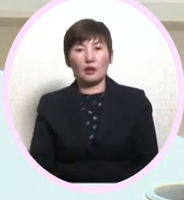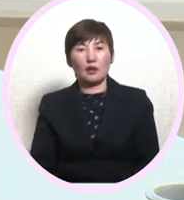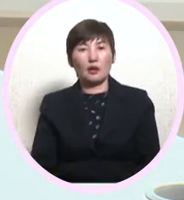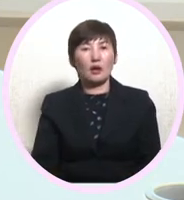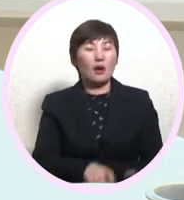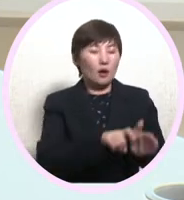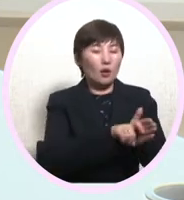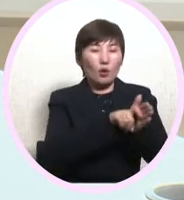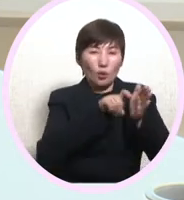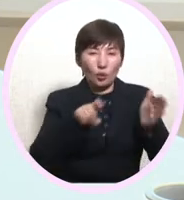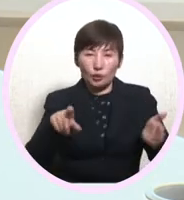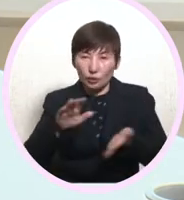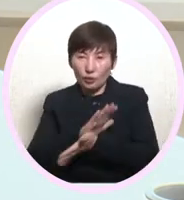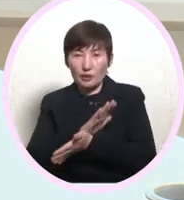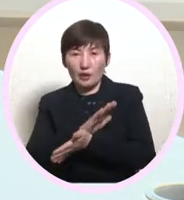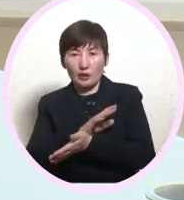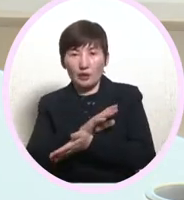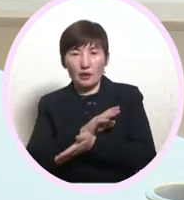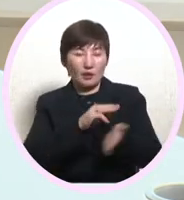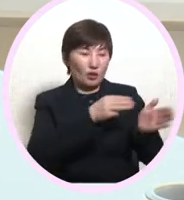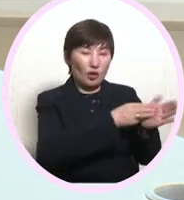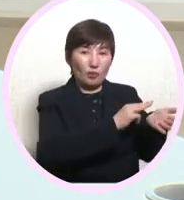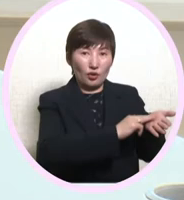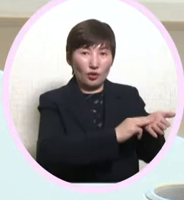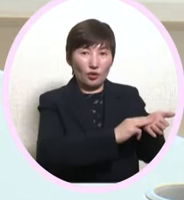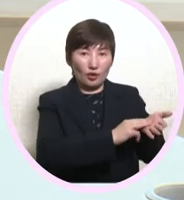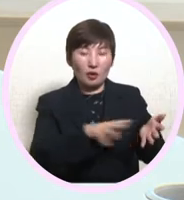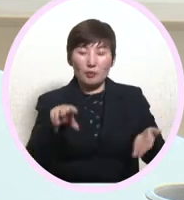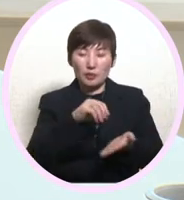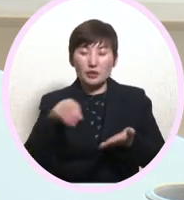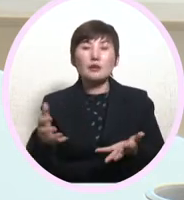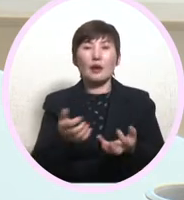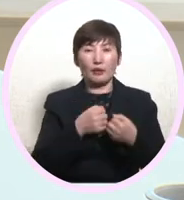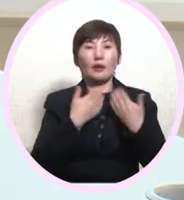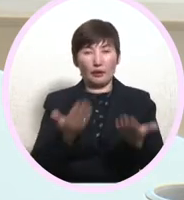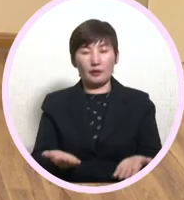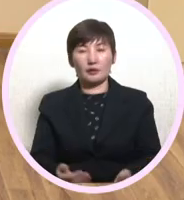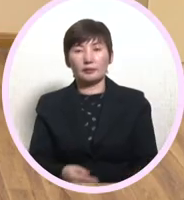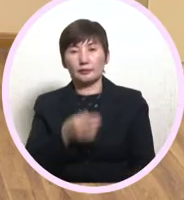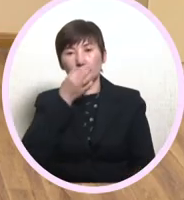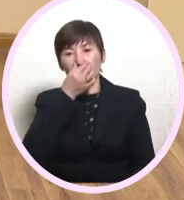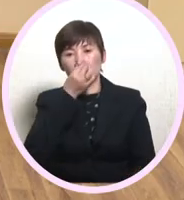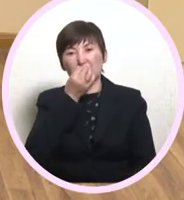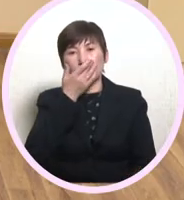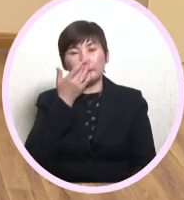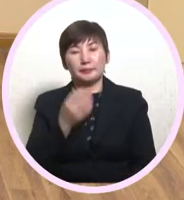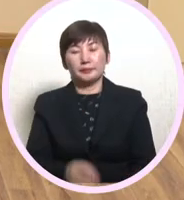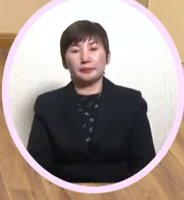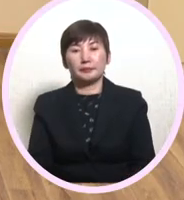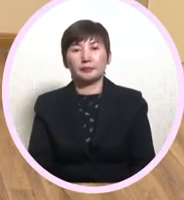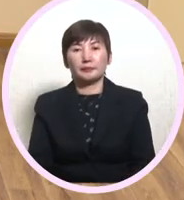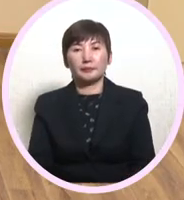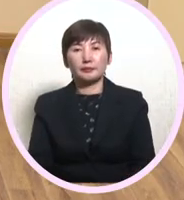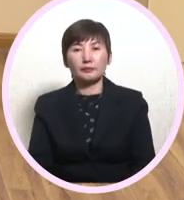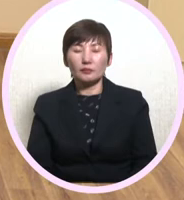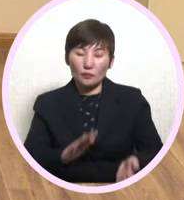хүснэгт байгуулаад хүснэгтийн хэмжилтийн утгыг тэмдэглэж аваарэ. За хурд гэдэг ухтууныг ихээр мэдчих